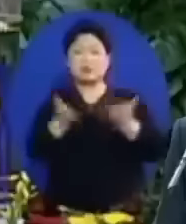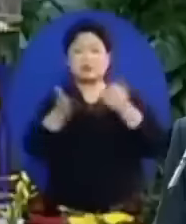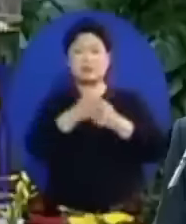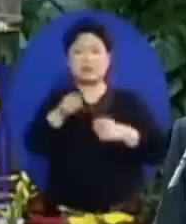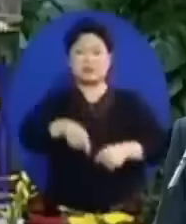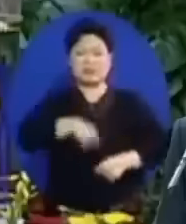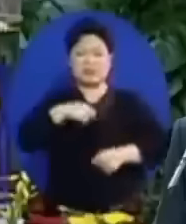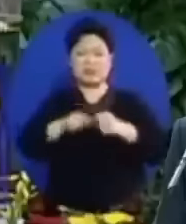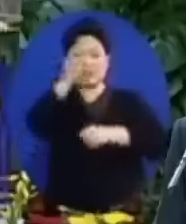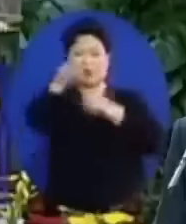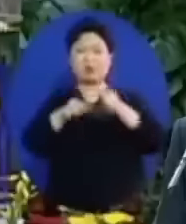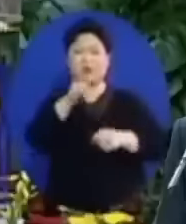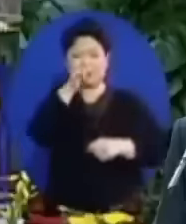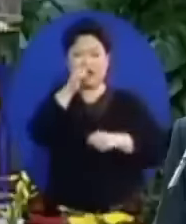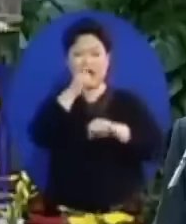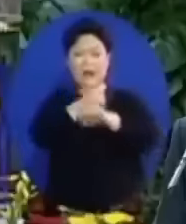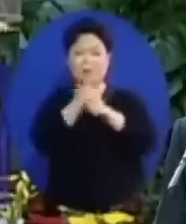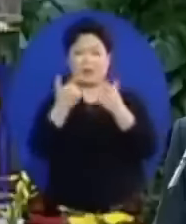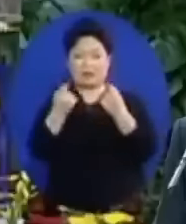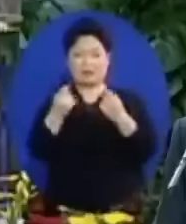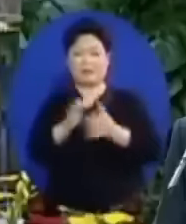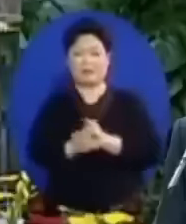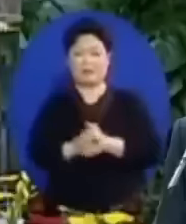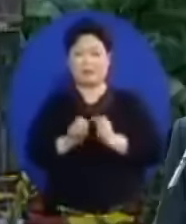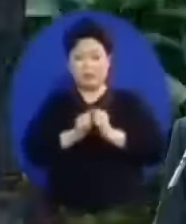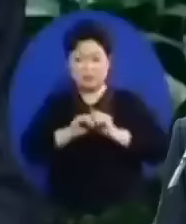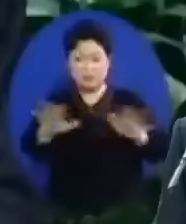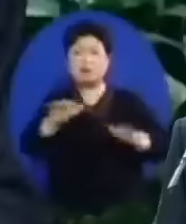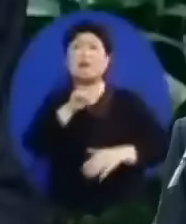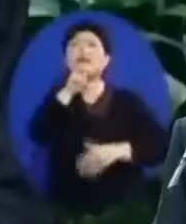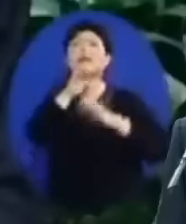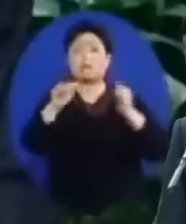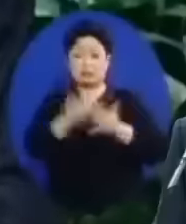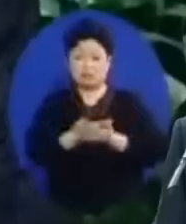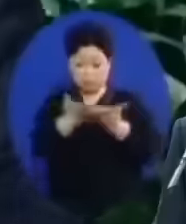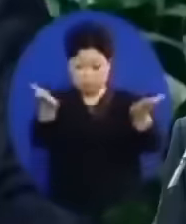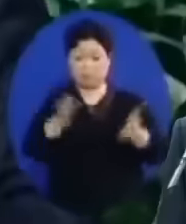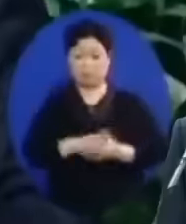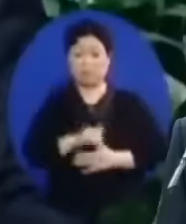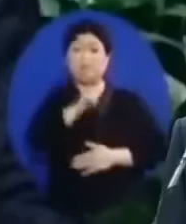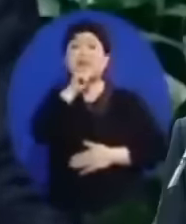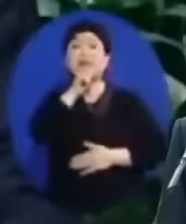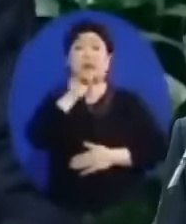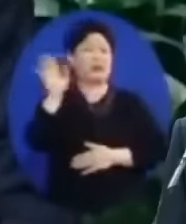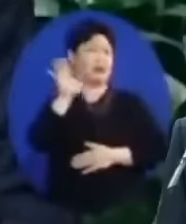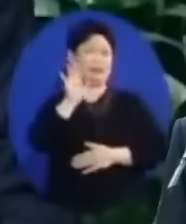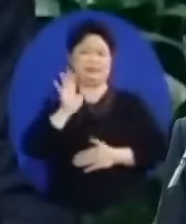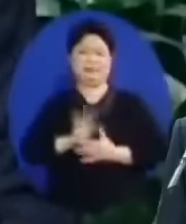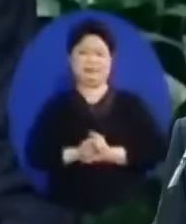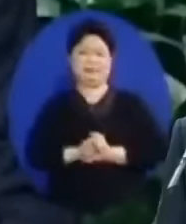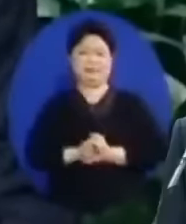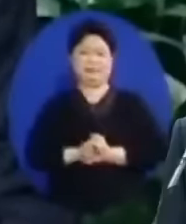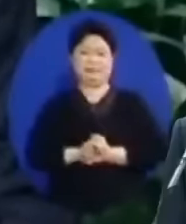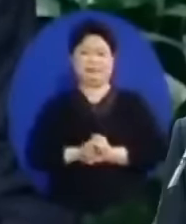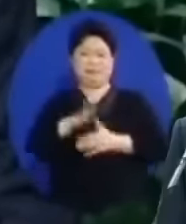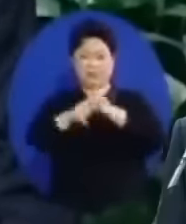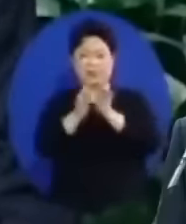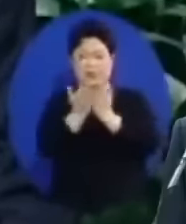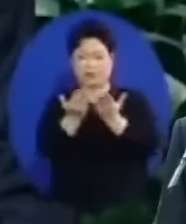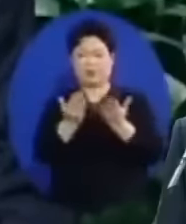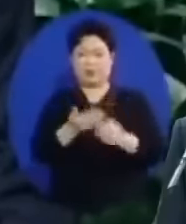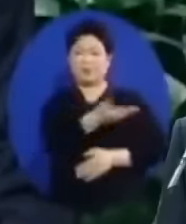그 의가 영원토록 있느니라 한 것 같으니라. 허트 가난한 자에게 주었는데 가난해지느냐? 가난해지지 않습니다.